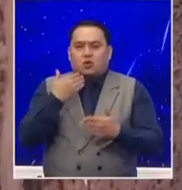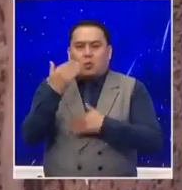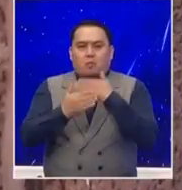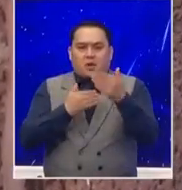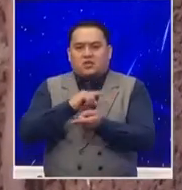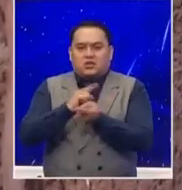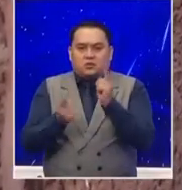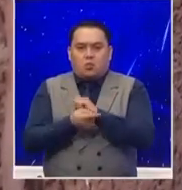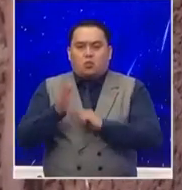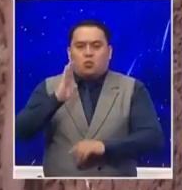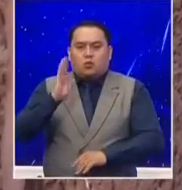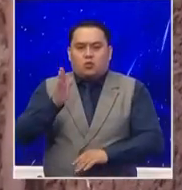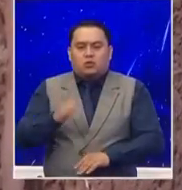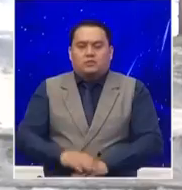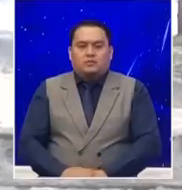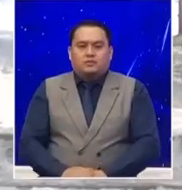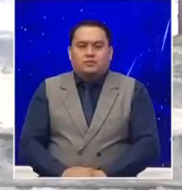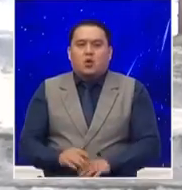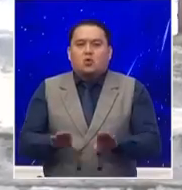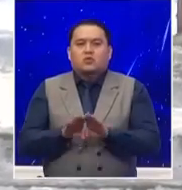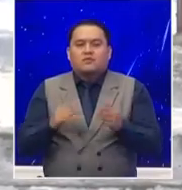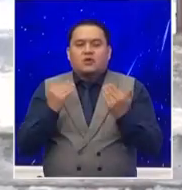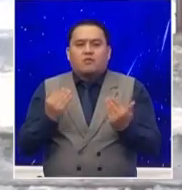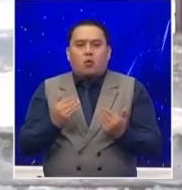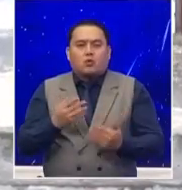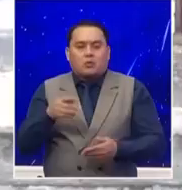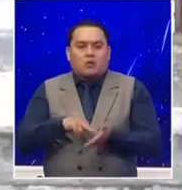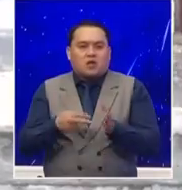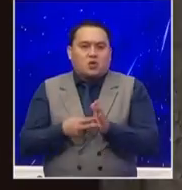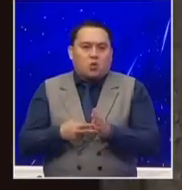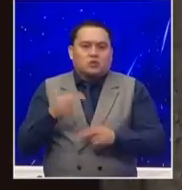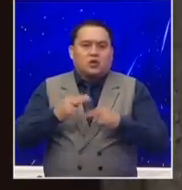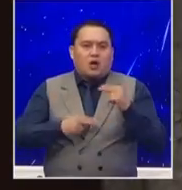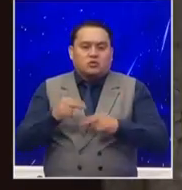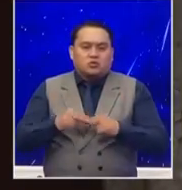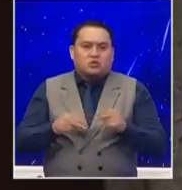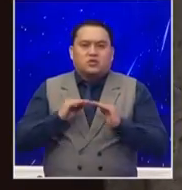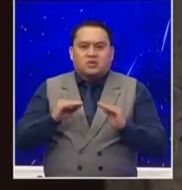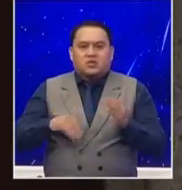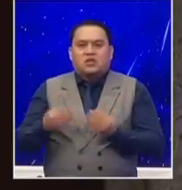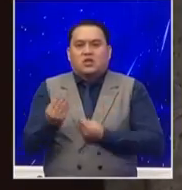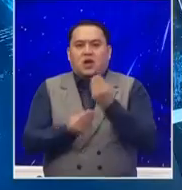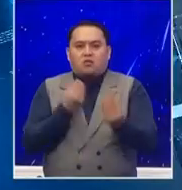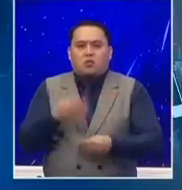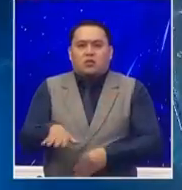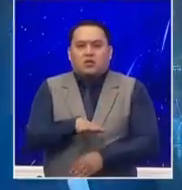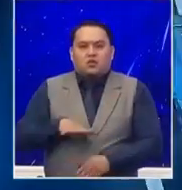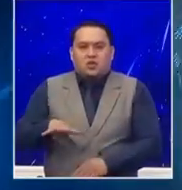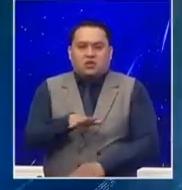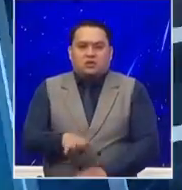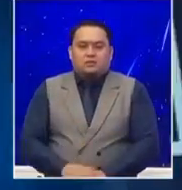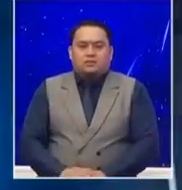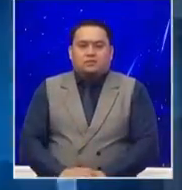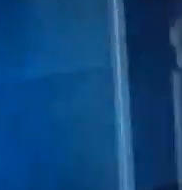перспективе изменение ситуации в лучшую сторону. К тому же уже в текущем году планируется строительство и детской игровой площадки. Гульмира